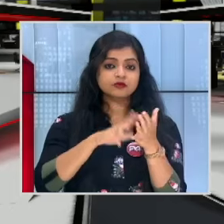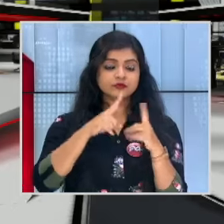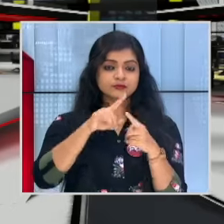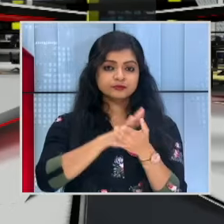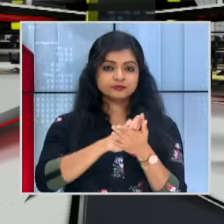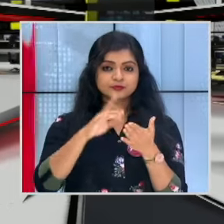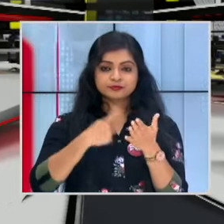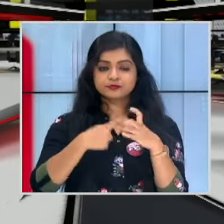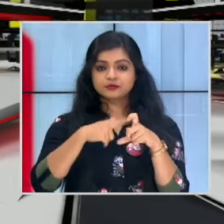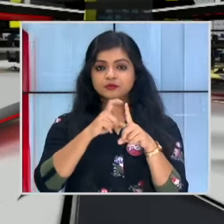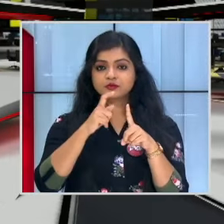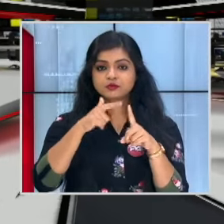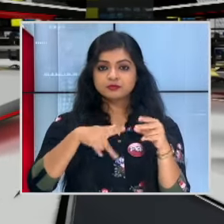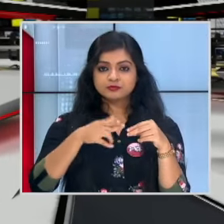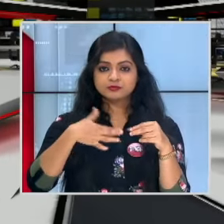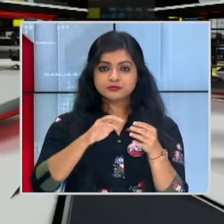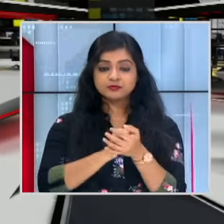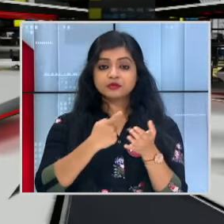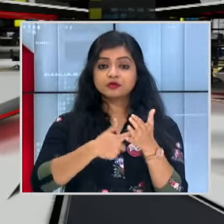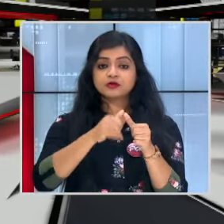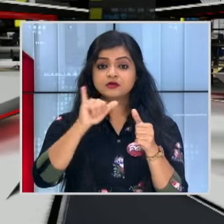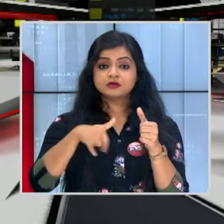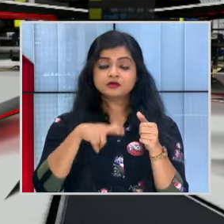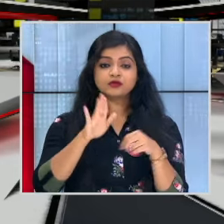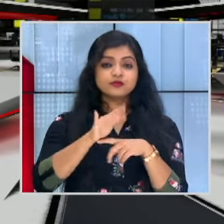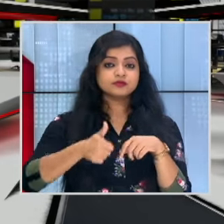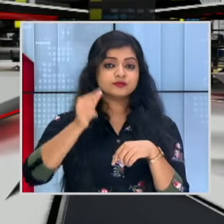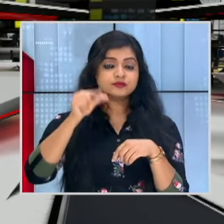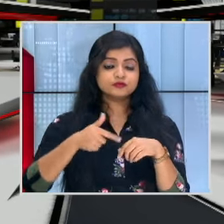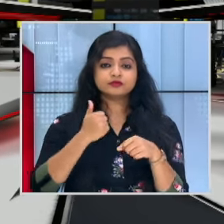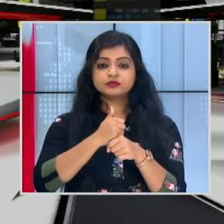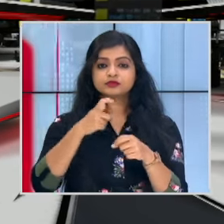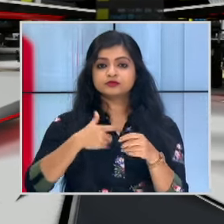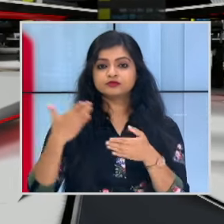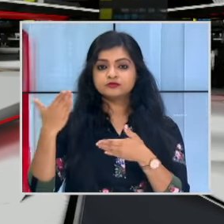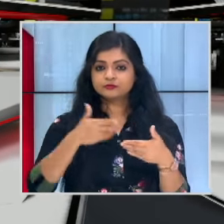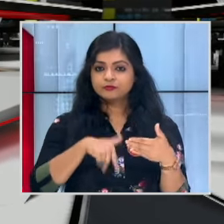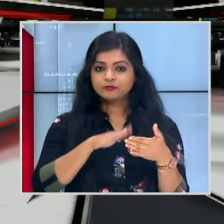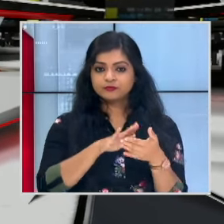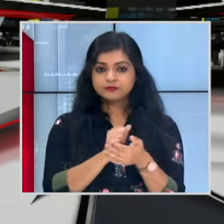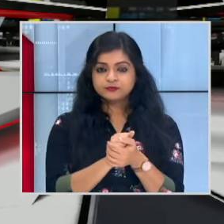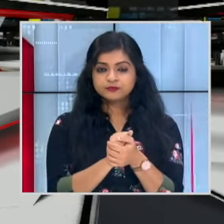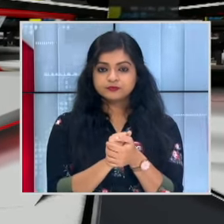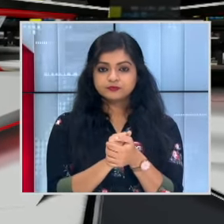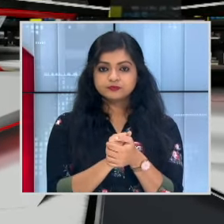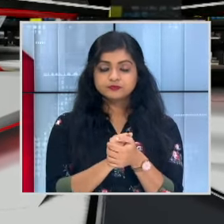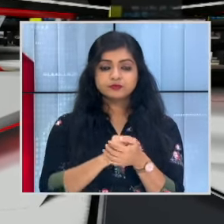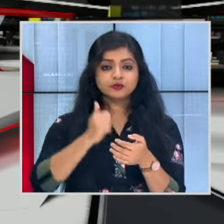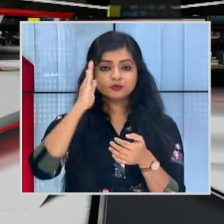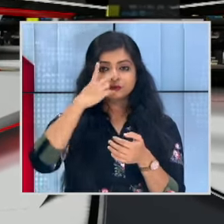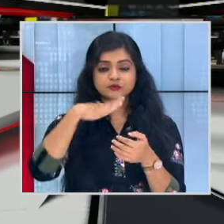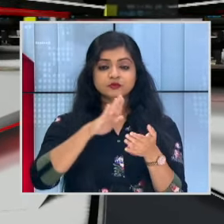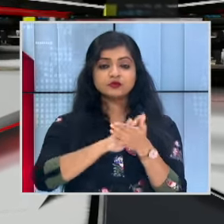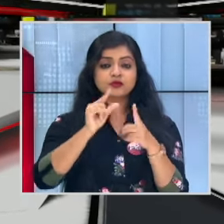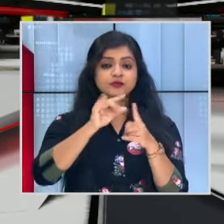ചെയ്യും. രാജസ്ഥാനിലെ കോൺഗ്രസ് നേതാവ് സച്ചിൻ പൈലറ്റ് എന്നിവരാണ് മുഖ്യാതിഥികളായി എത്തുക. അജീഷ് ജയകുമാറാണ് വിവരങ്ങൾ നൽകിയത്. മറ്റൊരു വാർത്ത